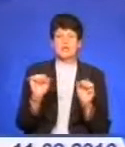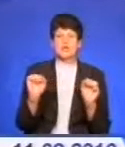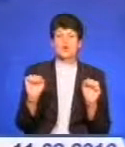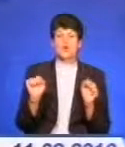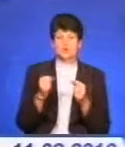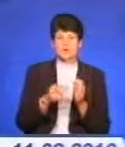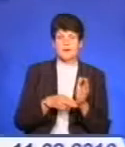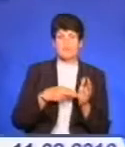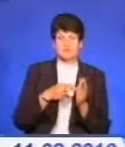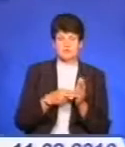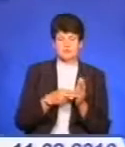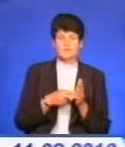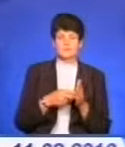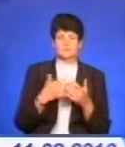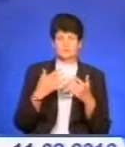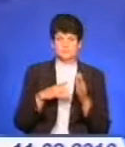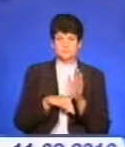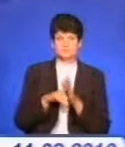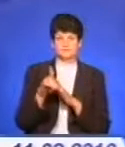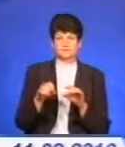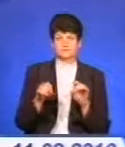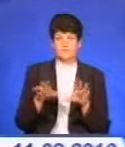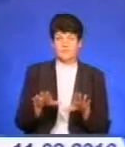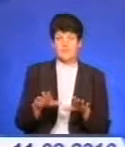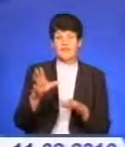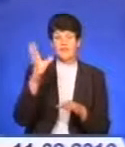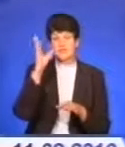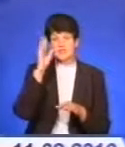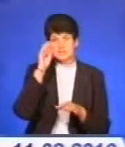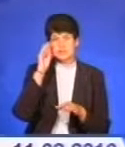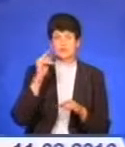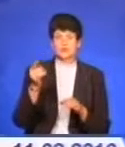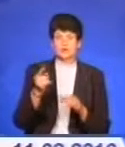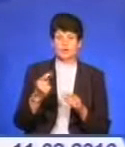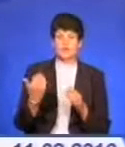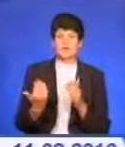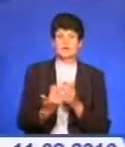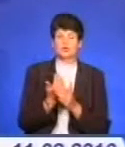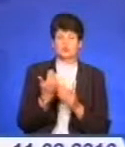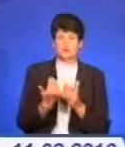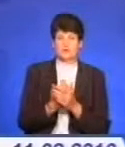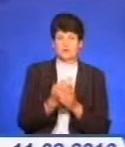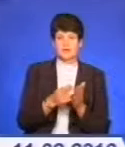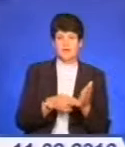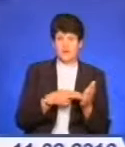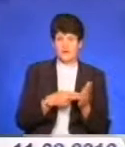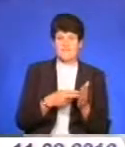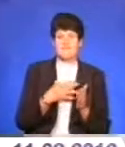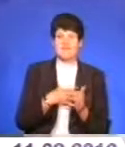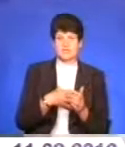потягів нарешті зрушили з місця. Чи вважають тернополяни оновлення потягів актуальним питанням? Далі.